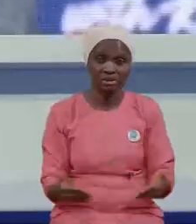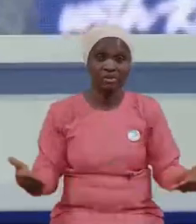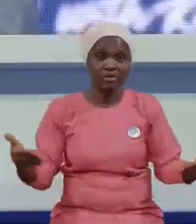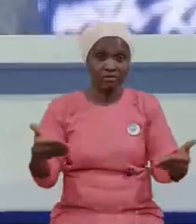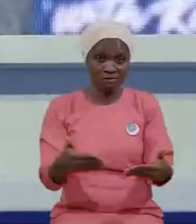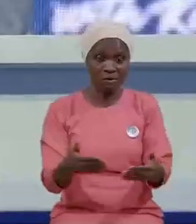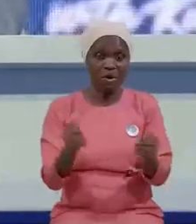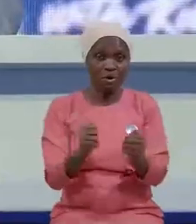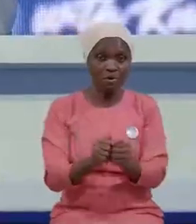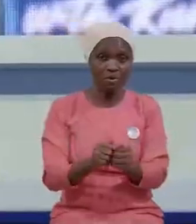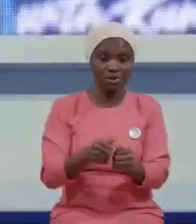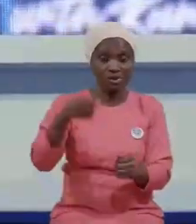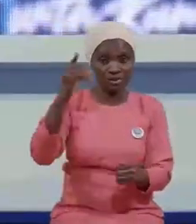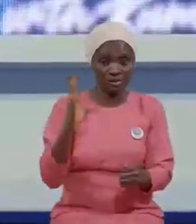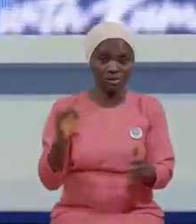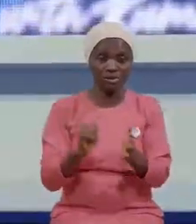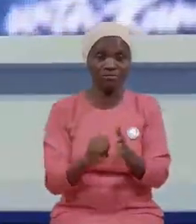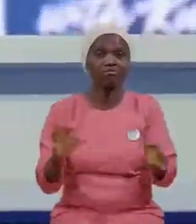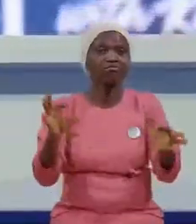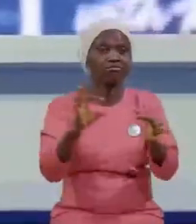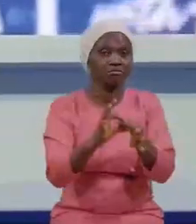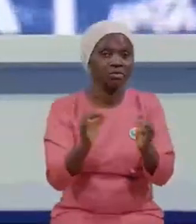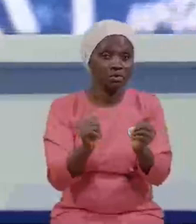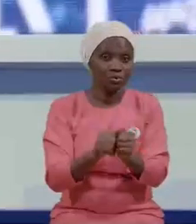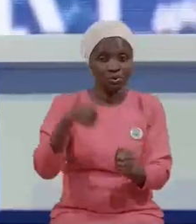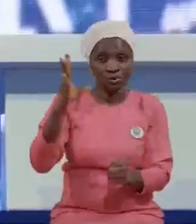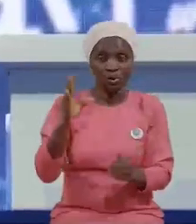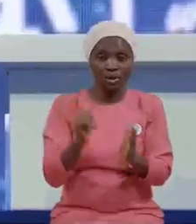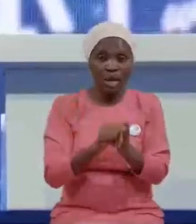quiconque devient membre de la famille de Dieu,